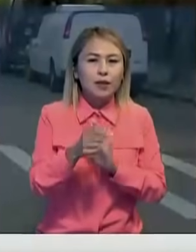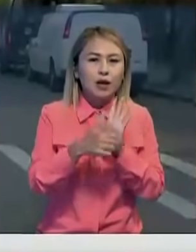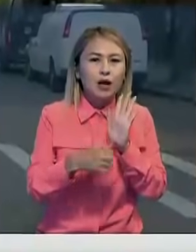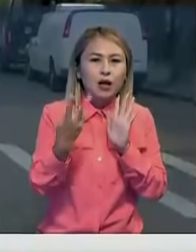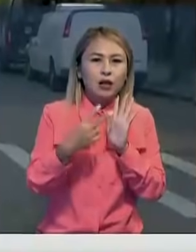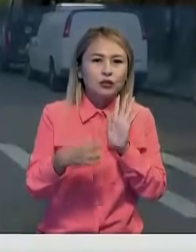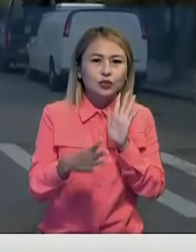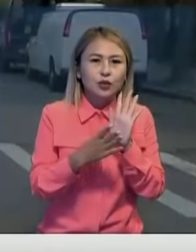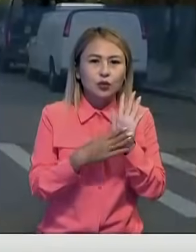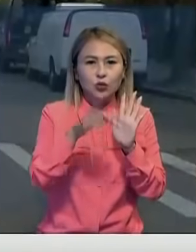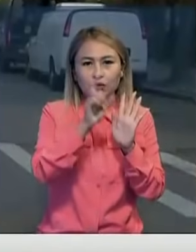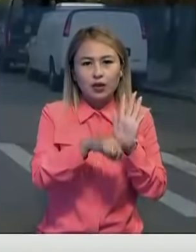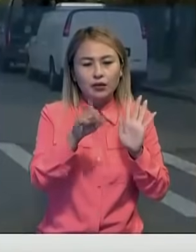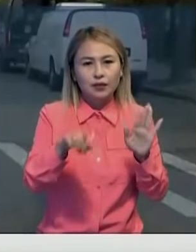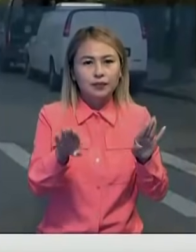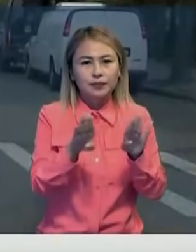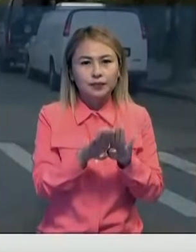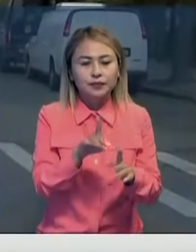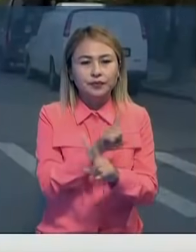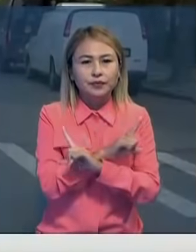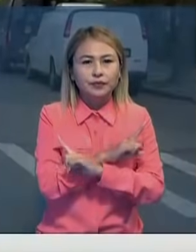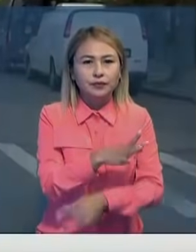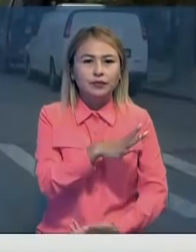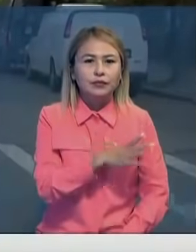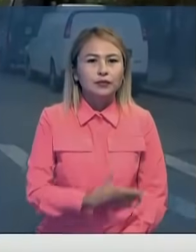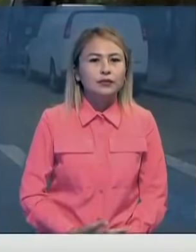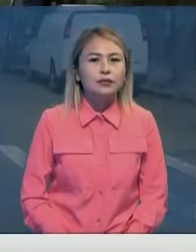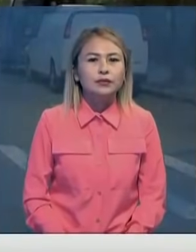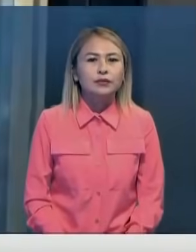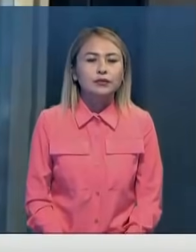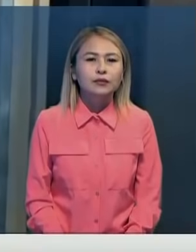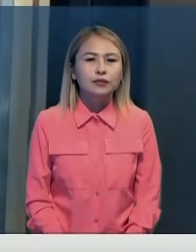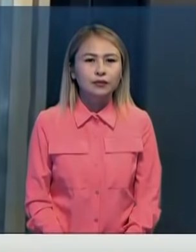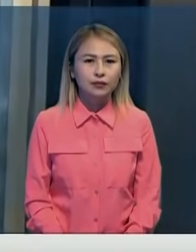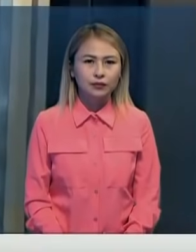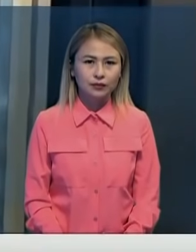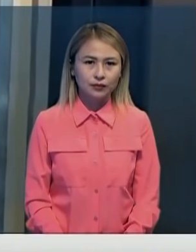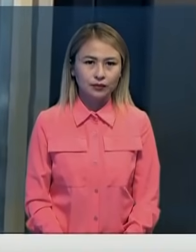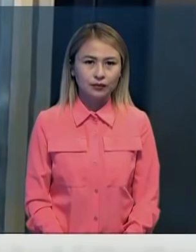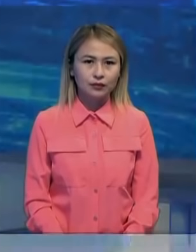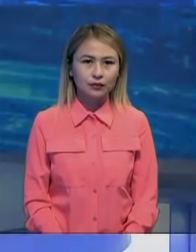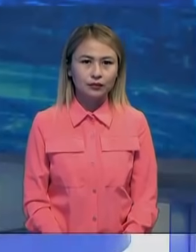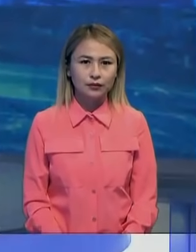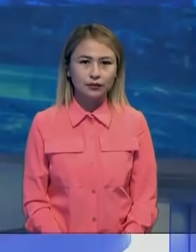пандемия басталғалы 629 мың адам осы кеселден қайтыс болған.